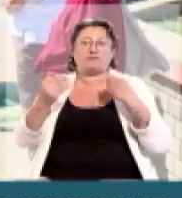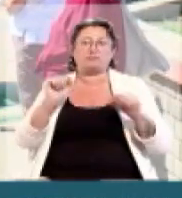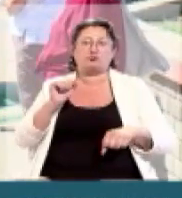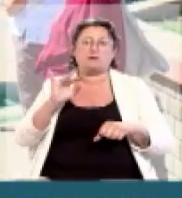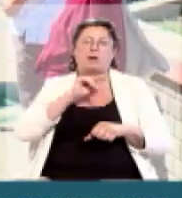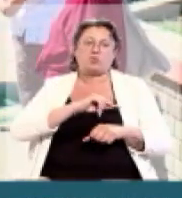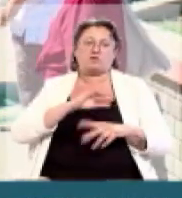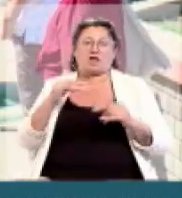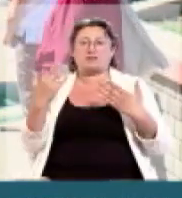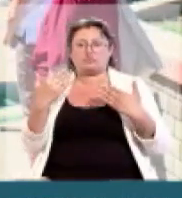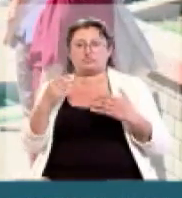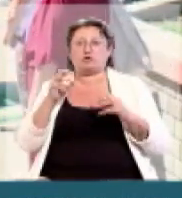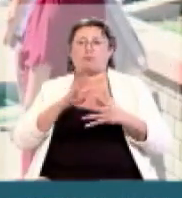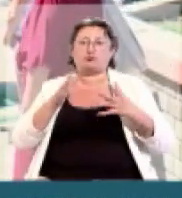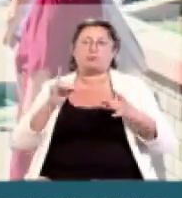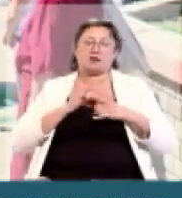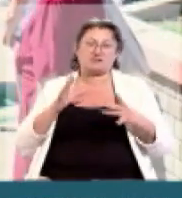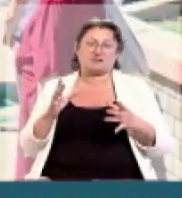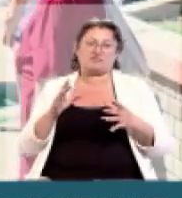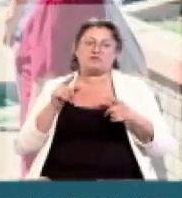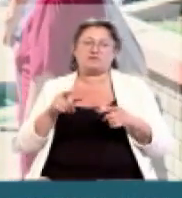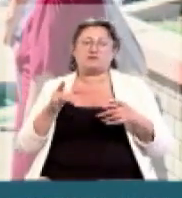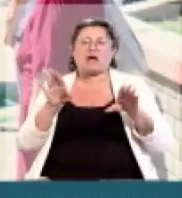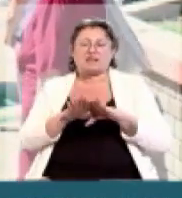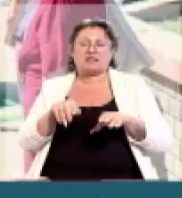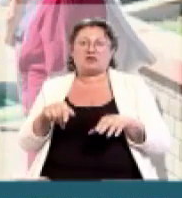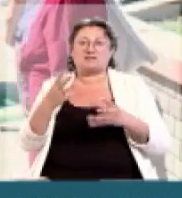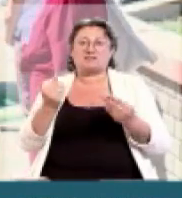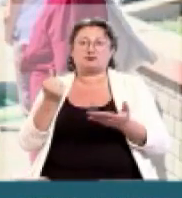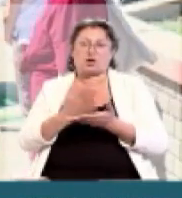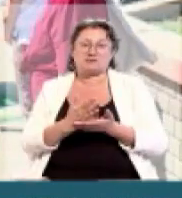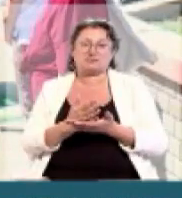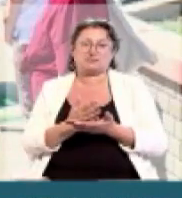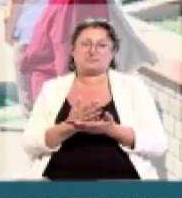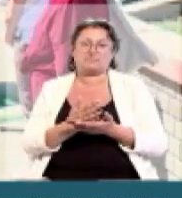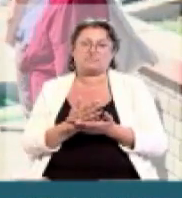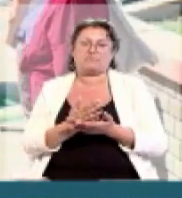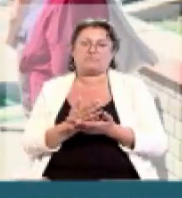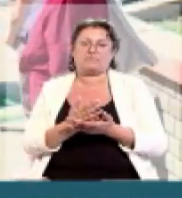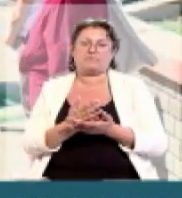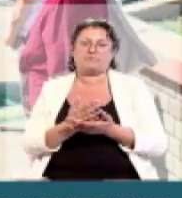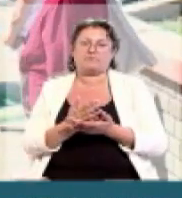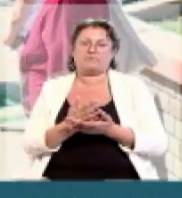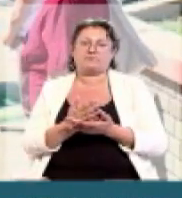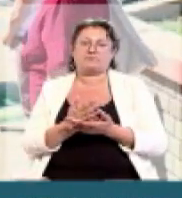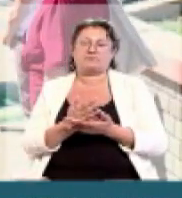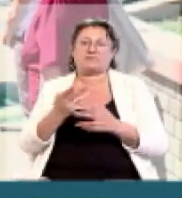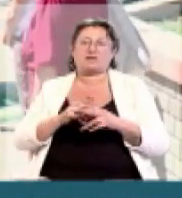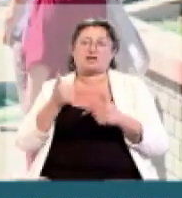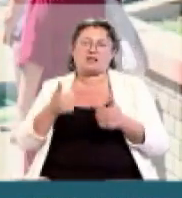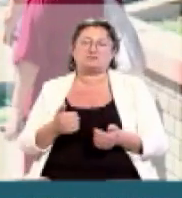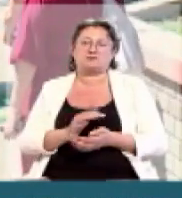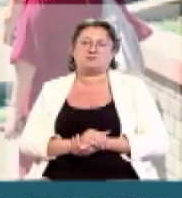возможность и поработать, и отдохнуть. И чем больше праздников, конечно, тем более таких, как День столицы, и это...